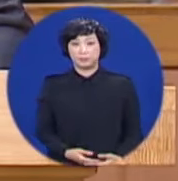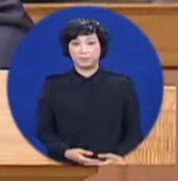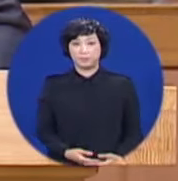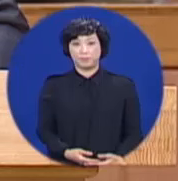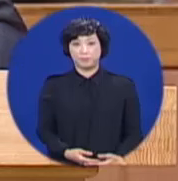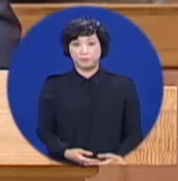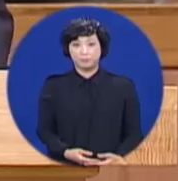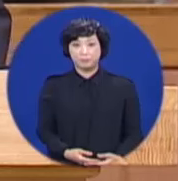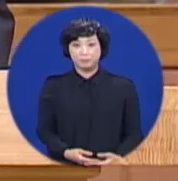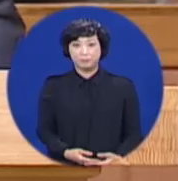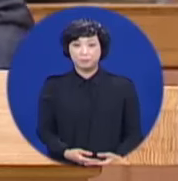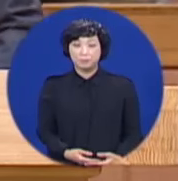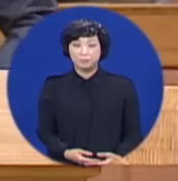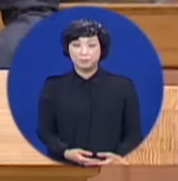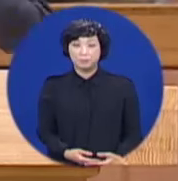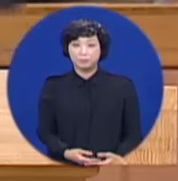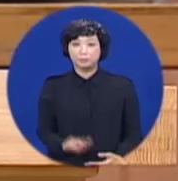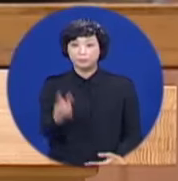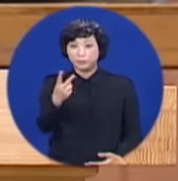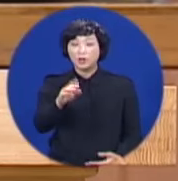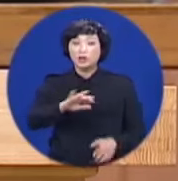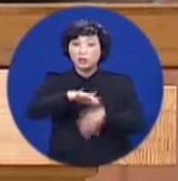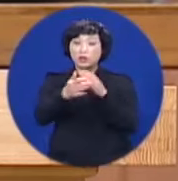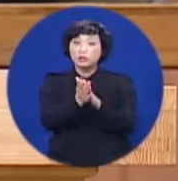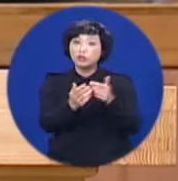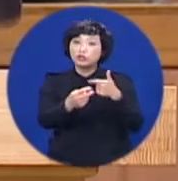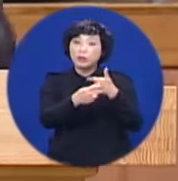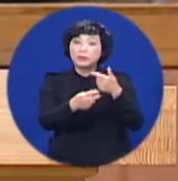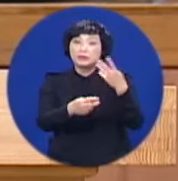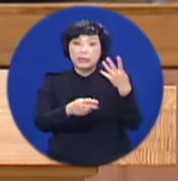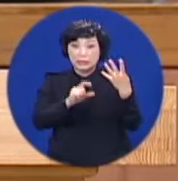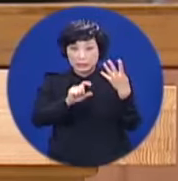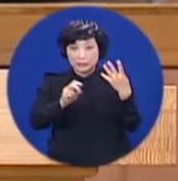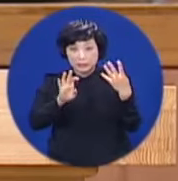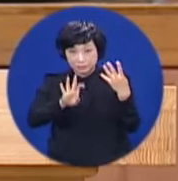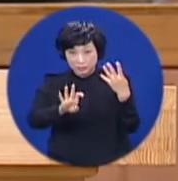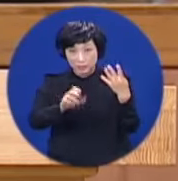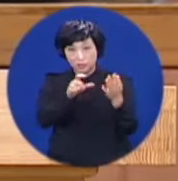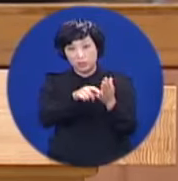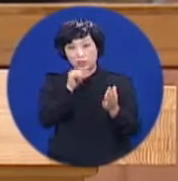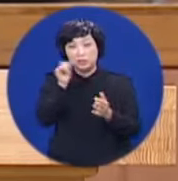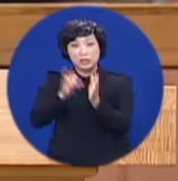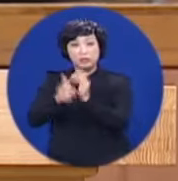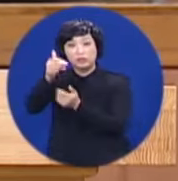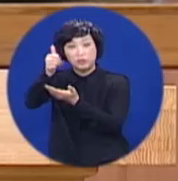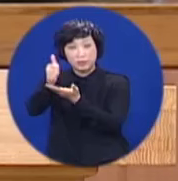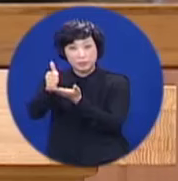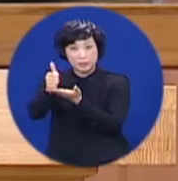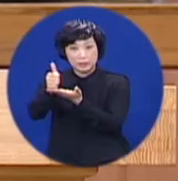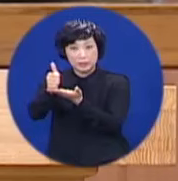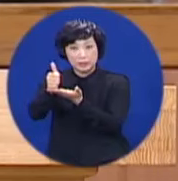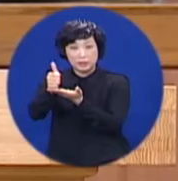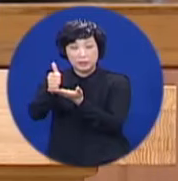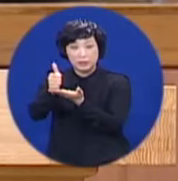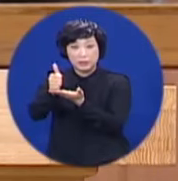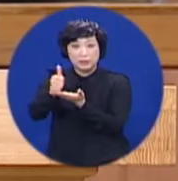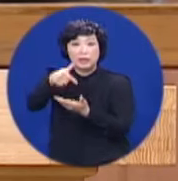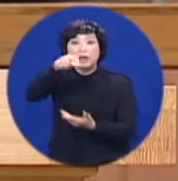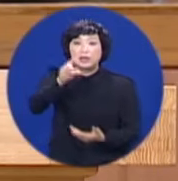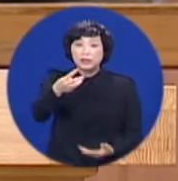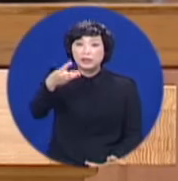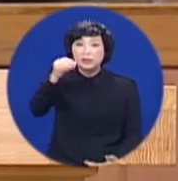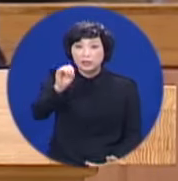없으시다. 또 누가복음 4장 14절에 예수께서